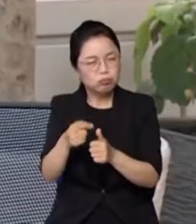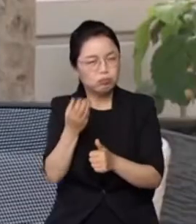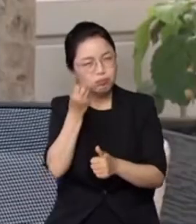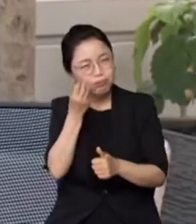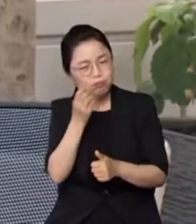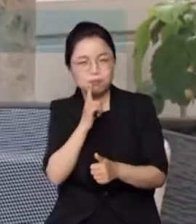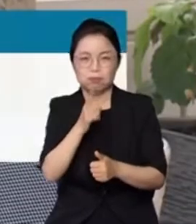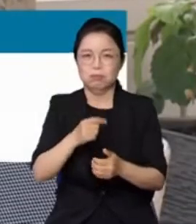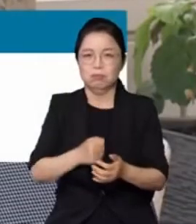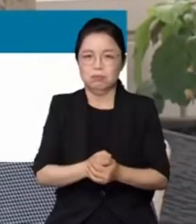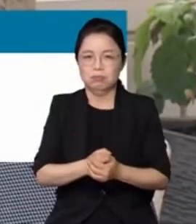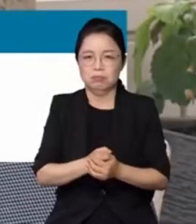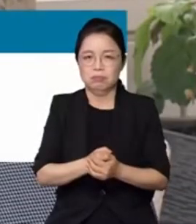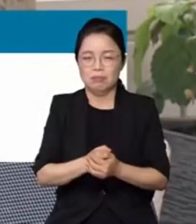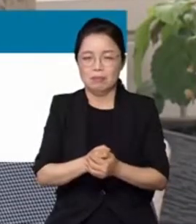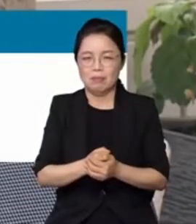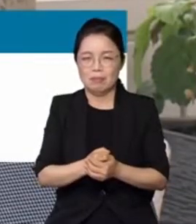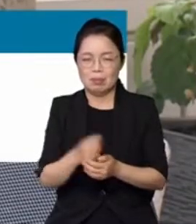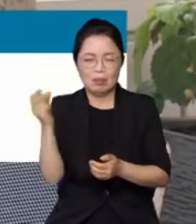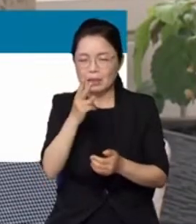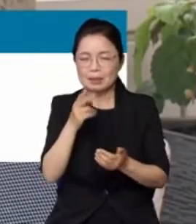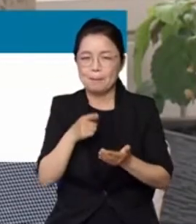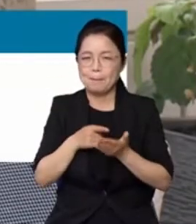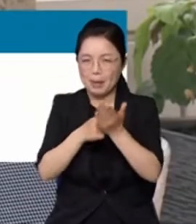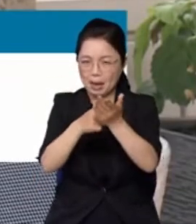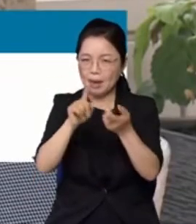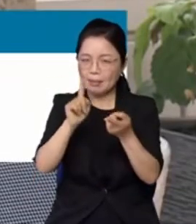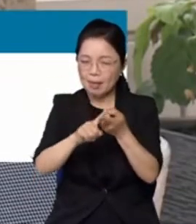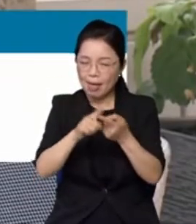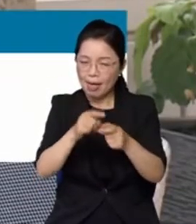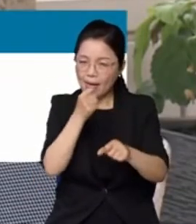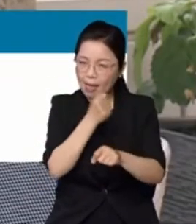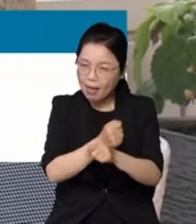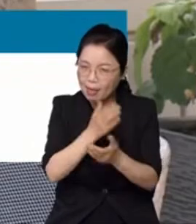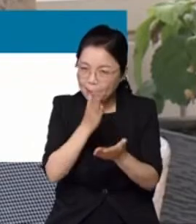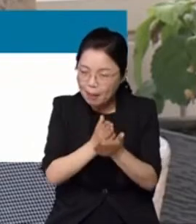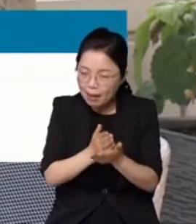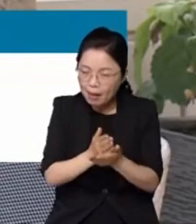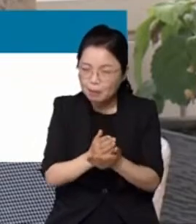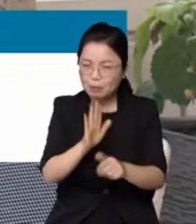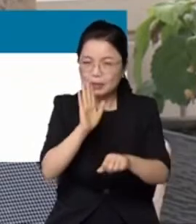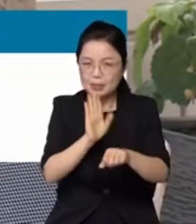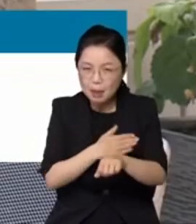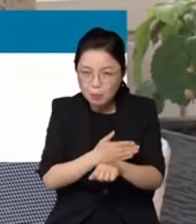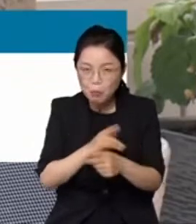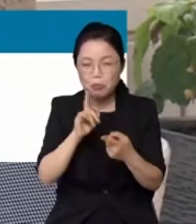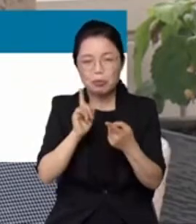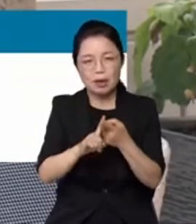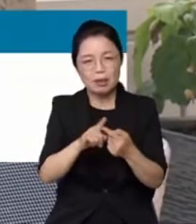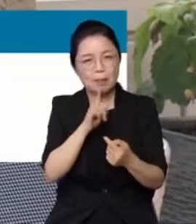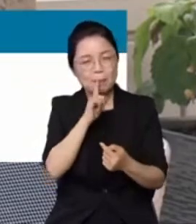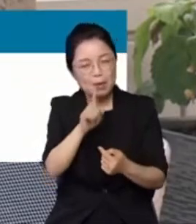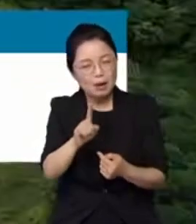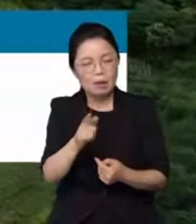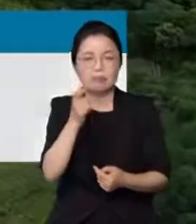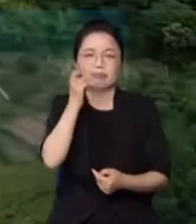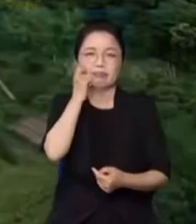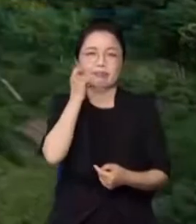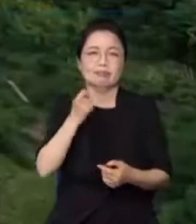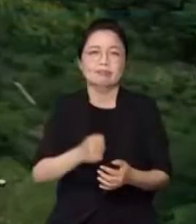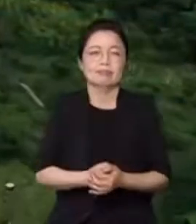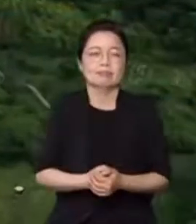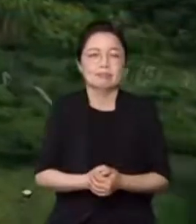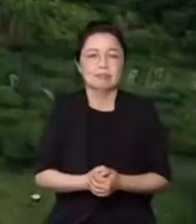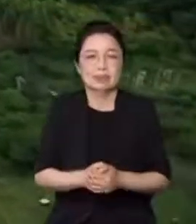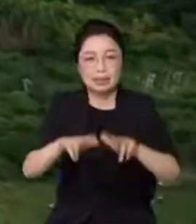항소를 뭐 할지 아니면 같이 안된 상태에서 이걸 잘못했다 라고 말할 수 없는 거죠